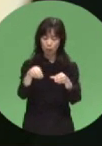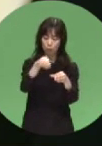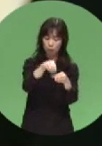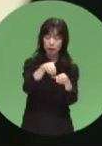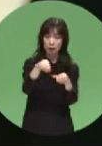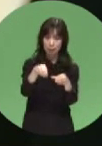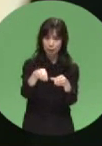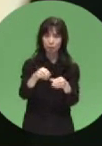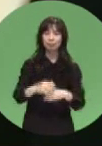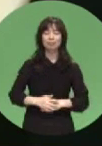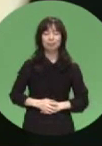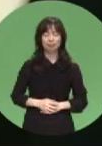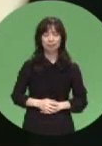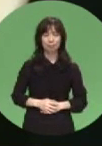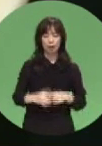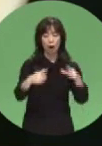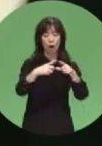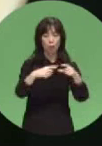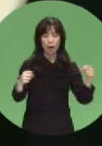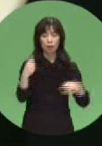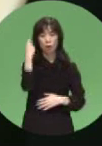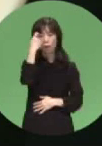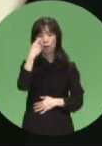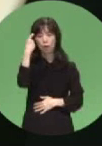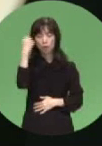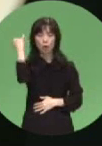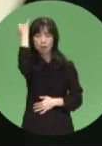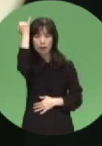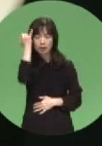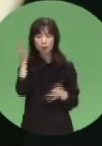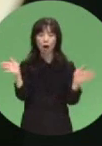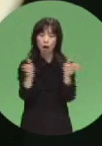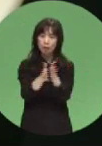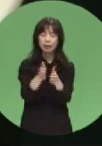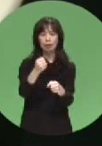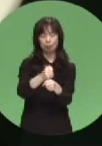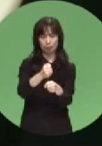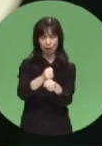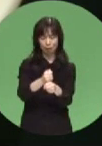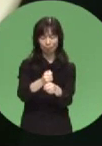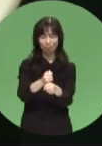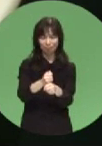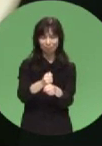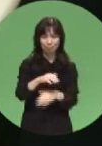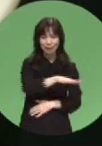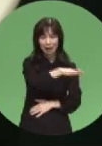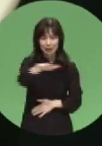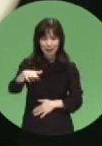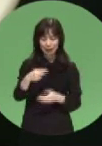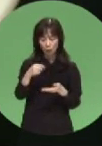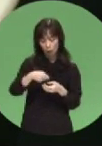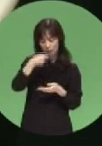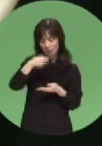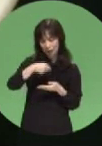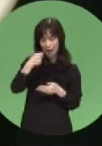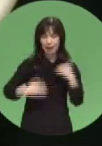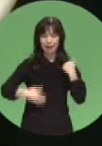洋の要素を合わせ持っておりますので、老若男女問わず召し上がっていただける商品だと思います。